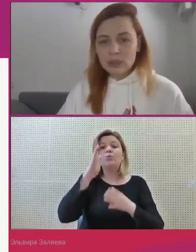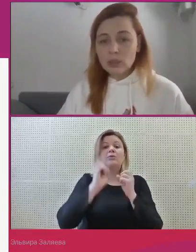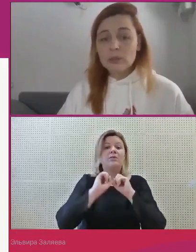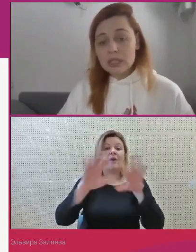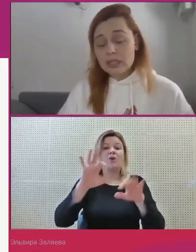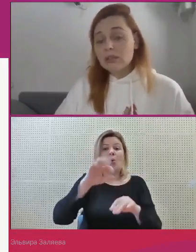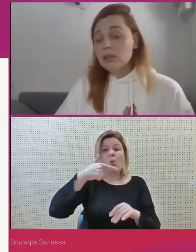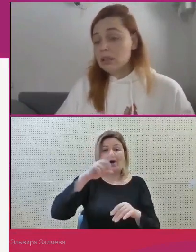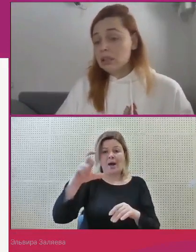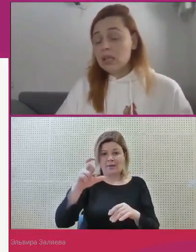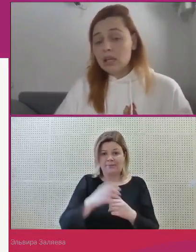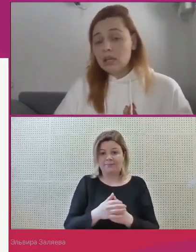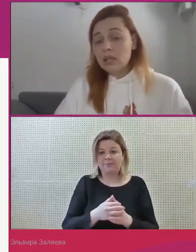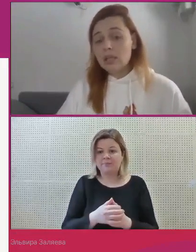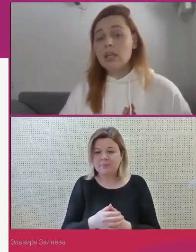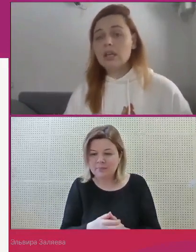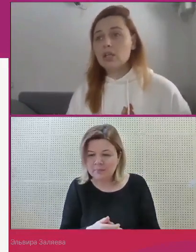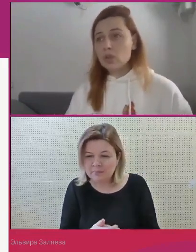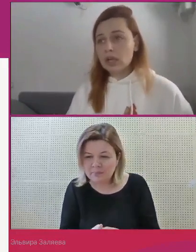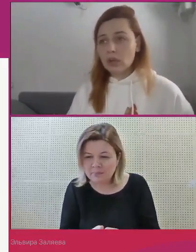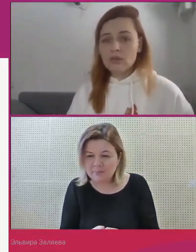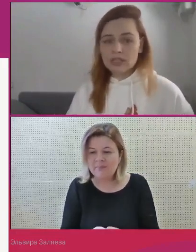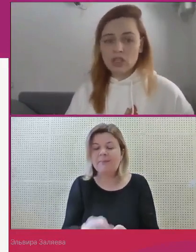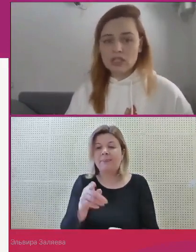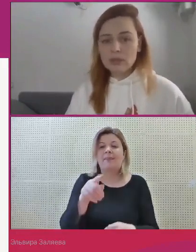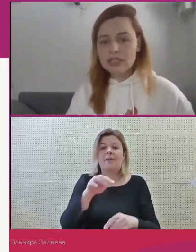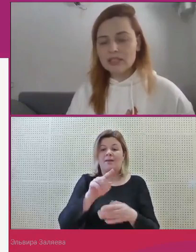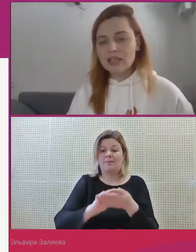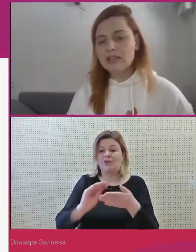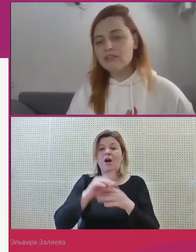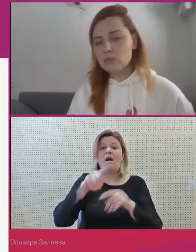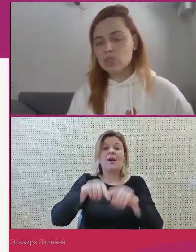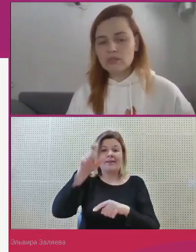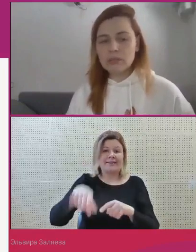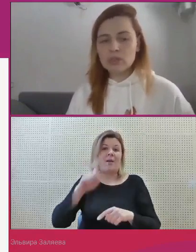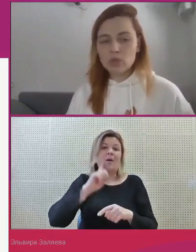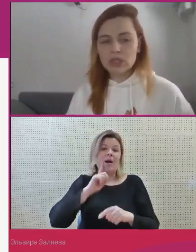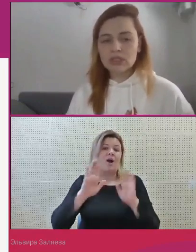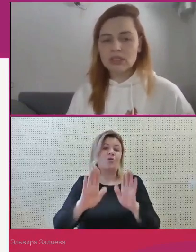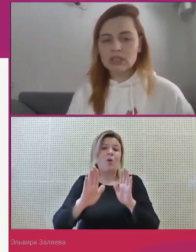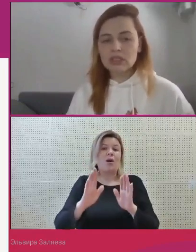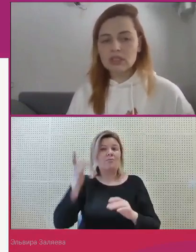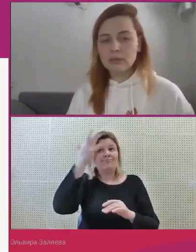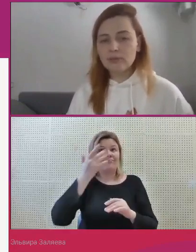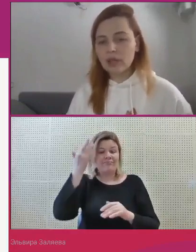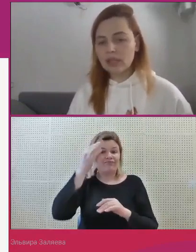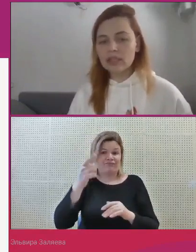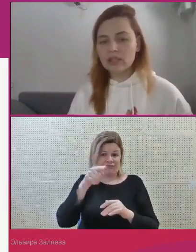Родители пока только мысли. И это хорошо, когда у вас сейчас мысли, да, возможно, вы послушаете,